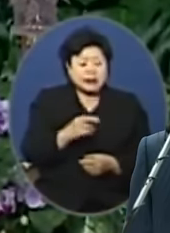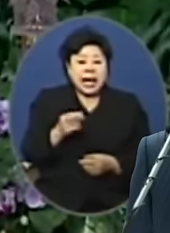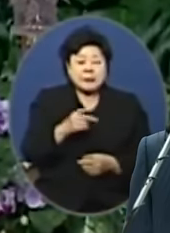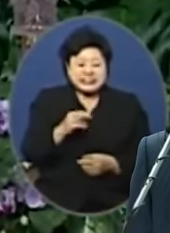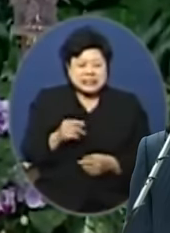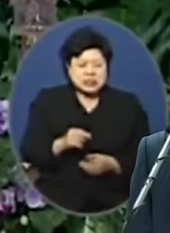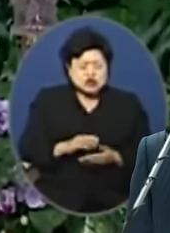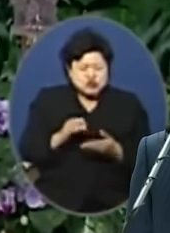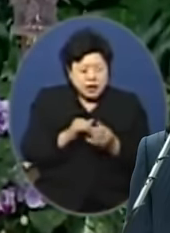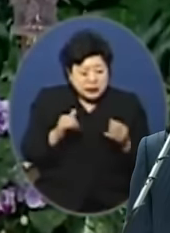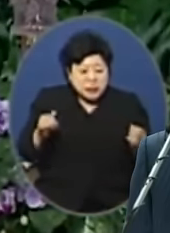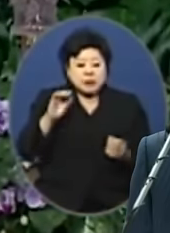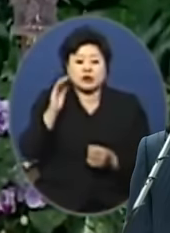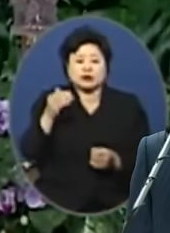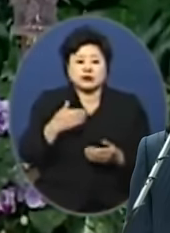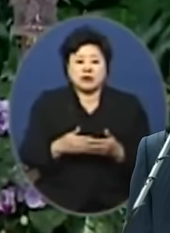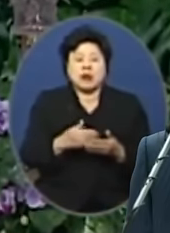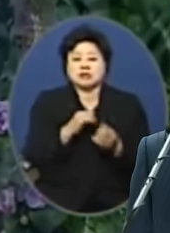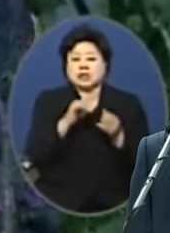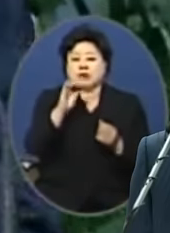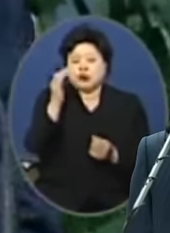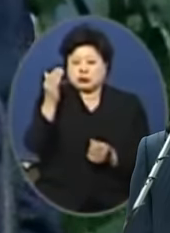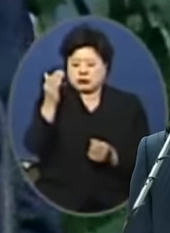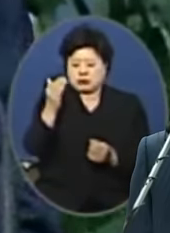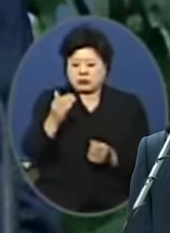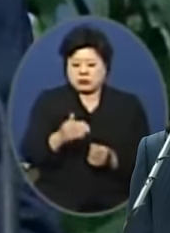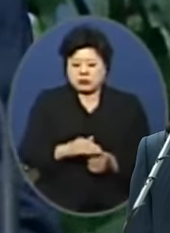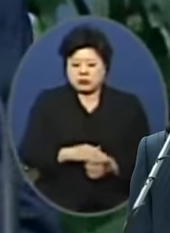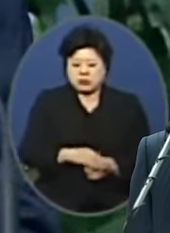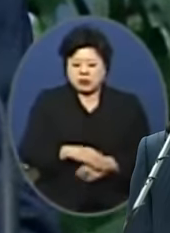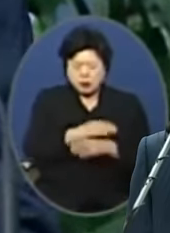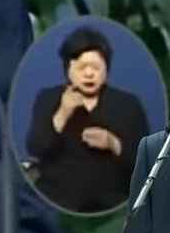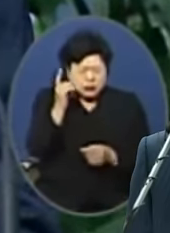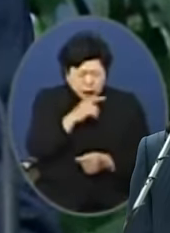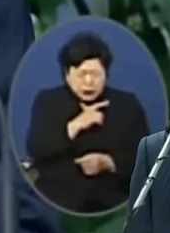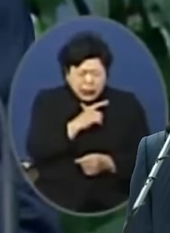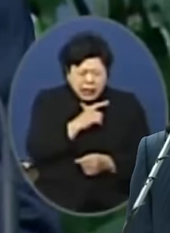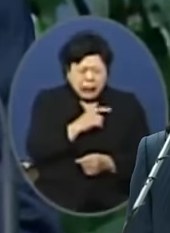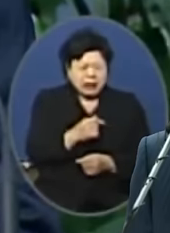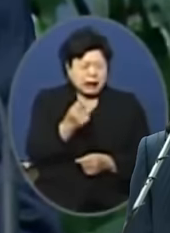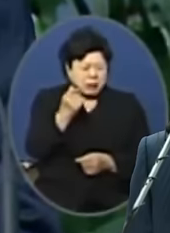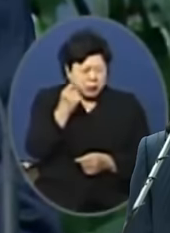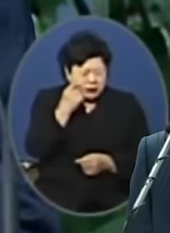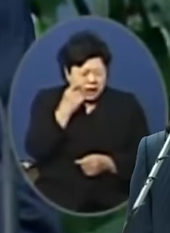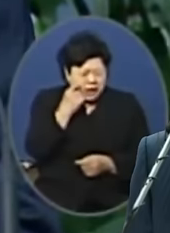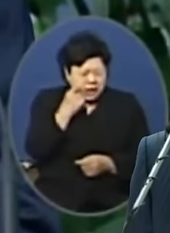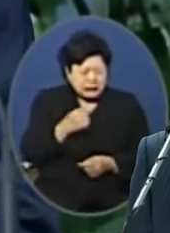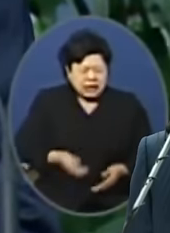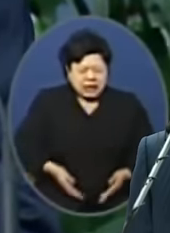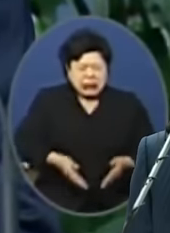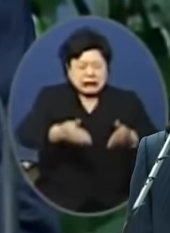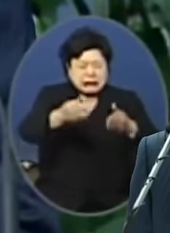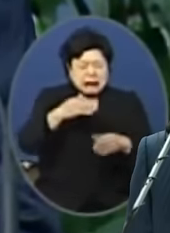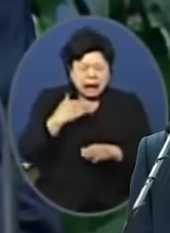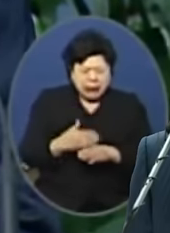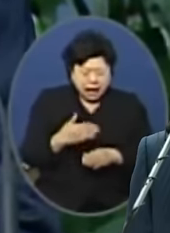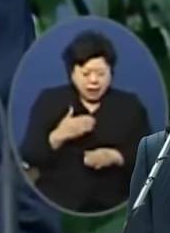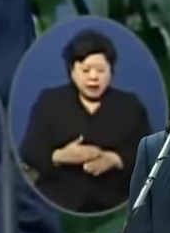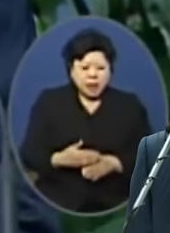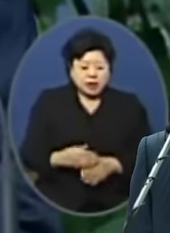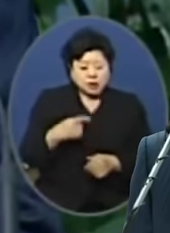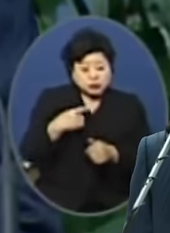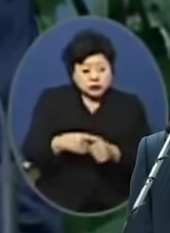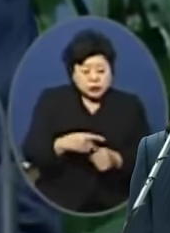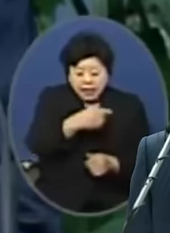것입니다. 모든 사람이 나쁜 놈이라고 하고 거리에 있는 깡패 소년으로